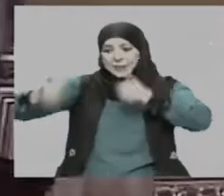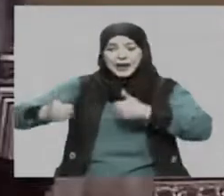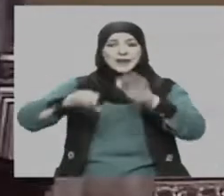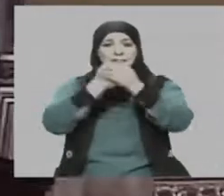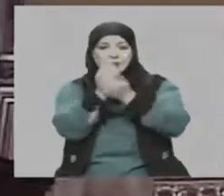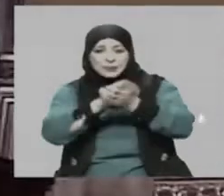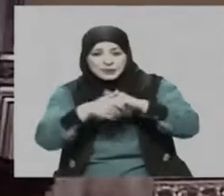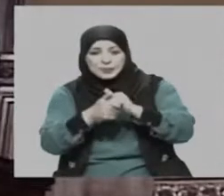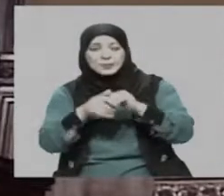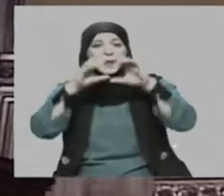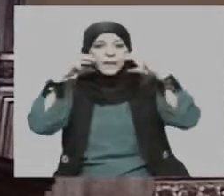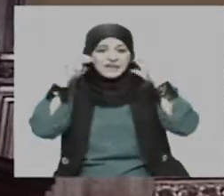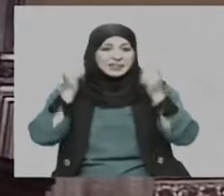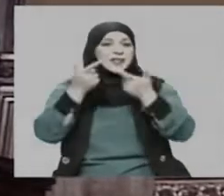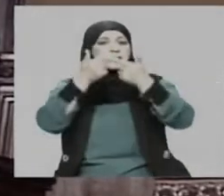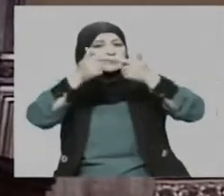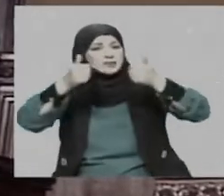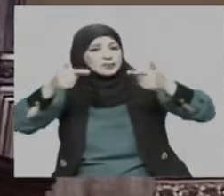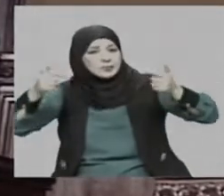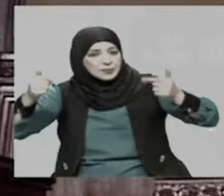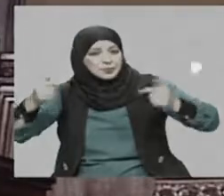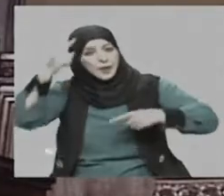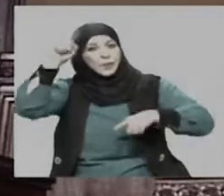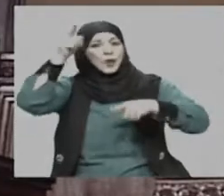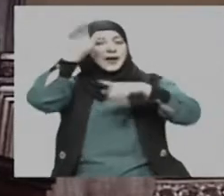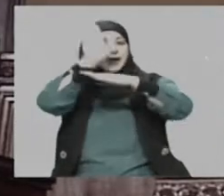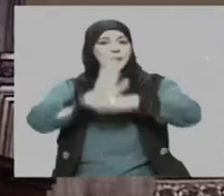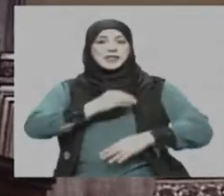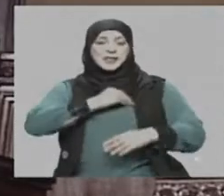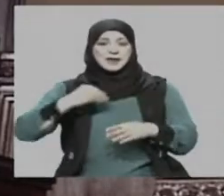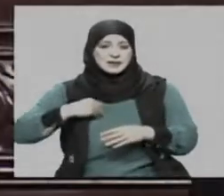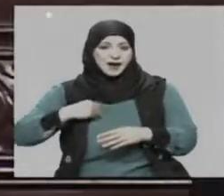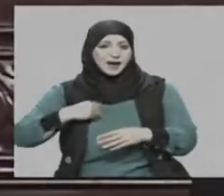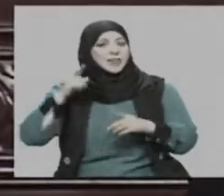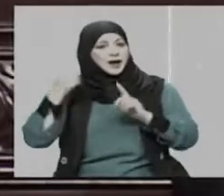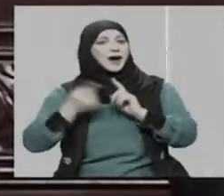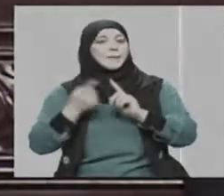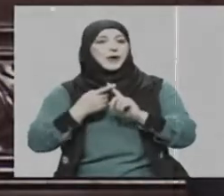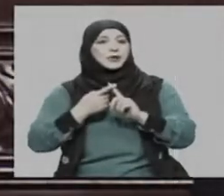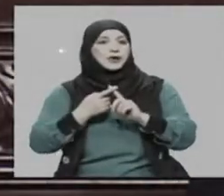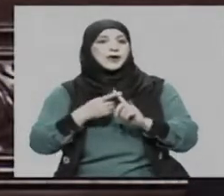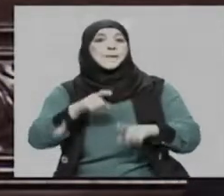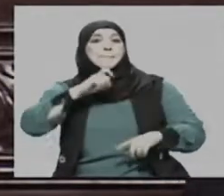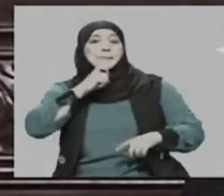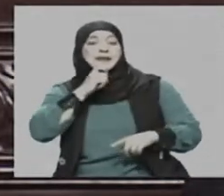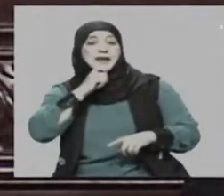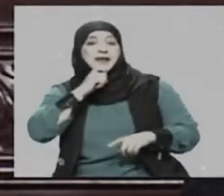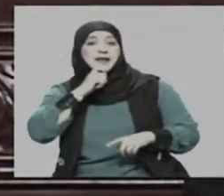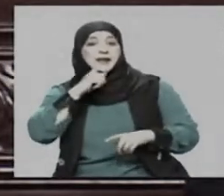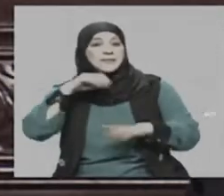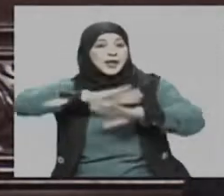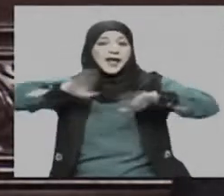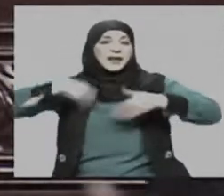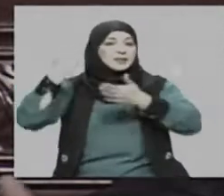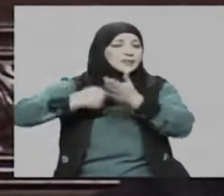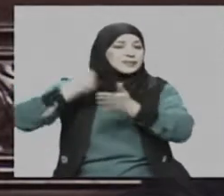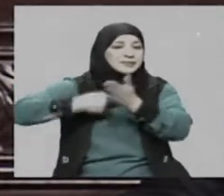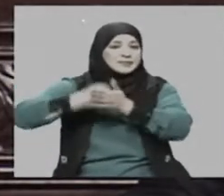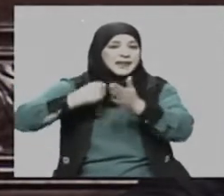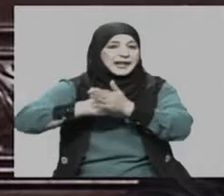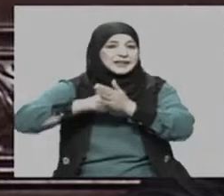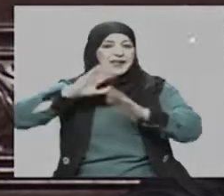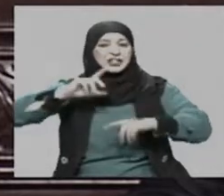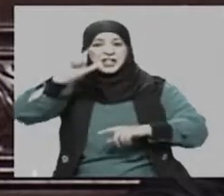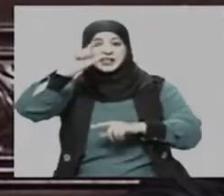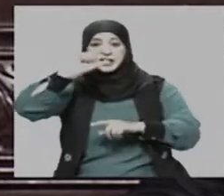اليدين، لبسين الكمامات وغيره. ما زالنا آخر تحدي بعد ما عدينا